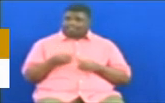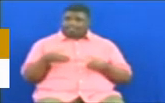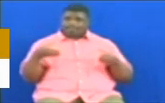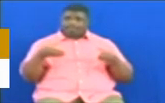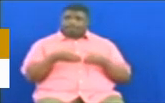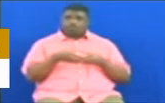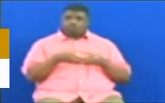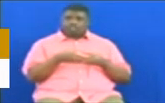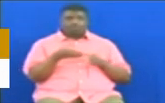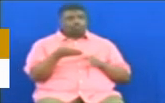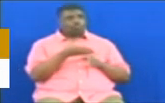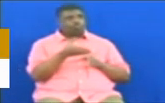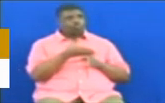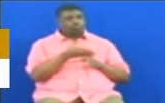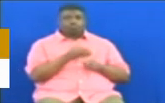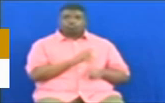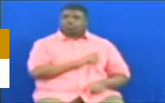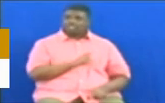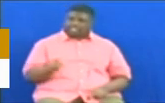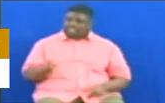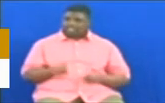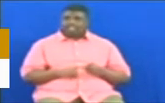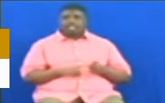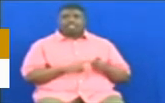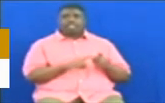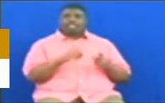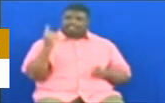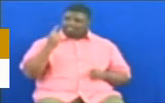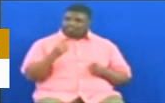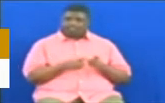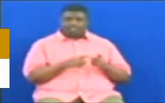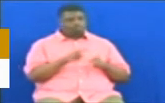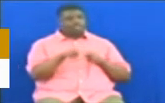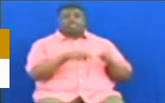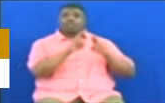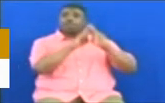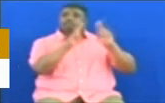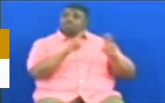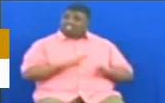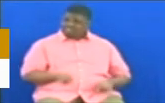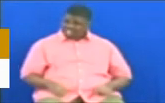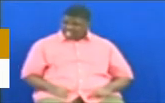bilateral, regional or international agreements.